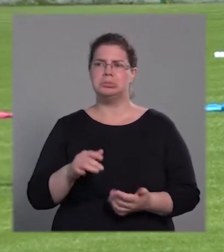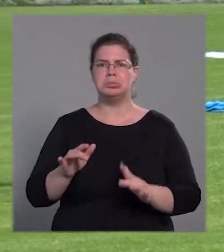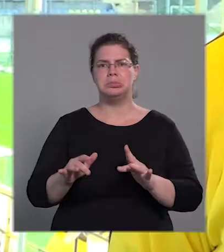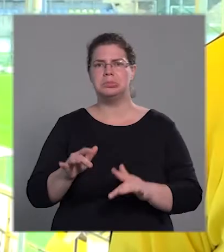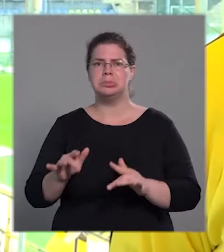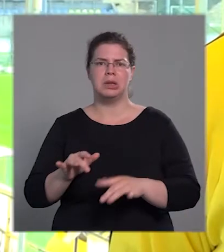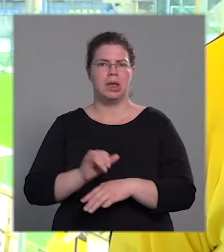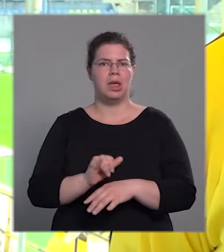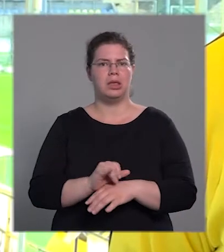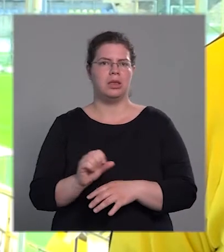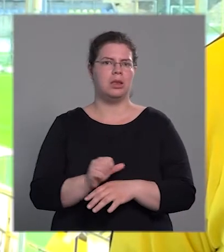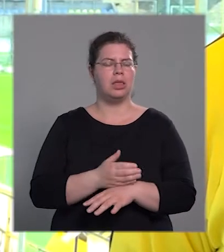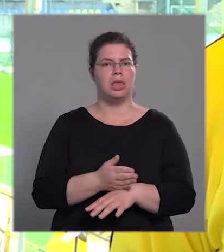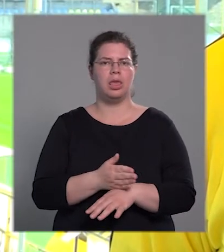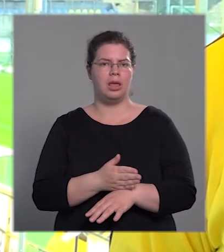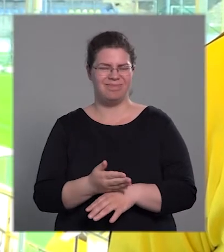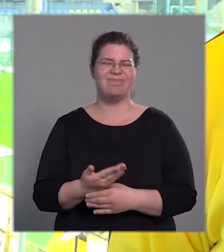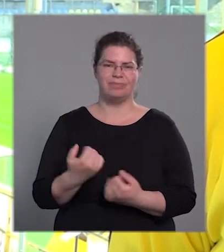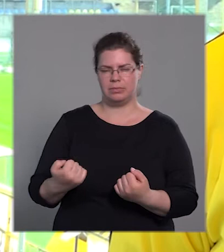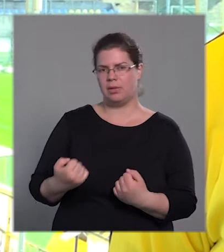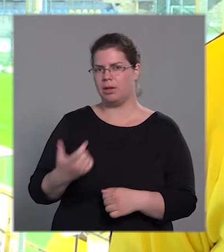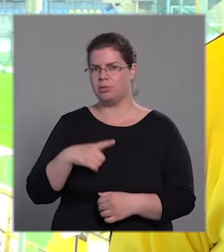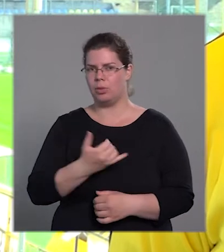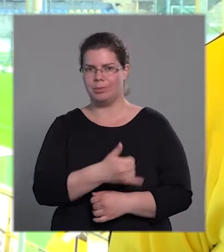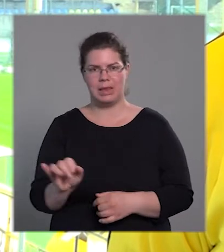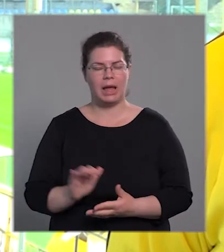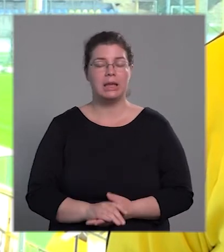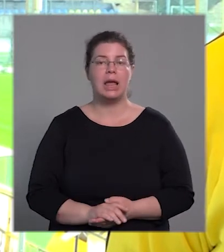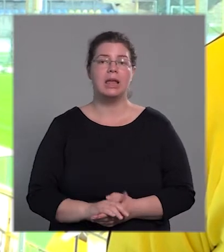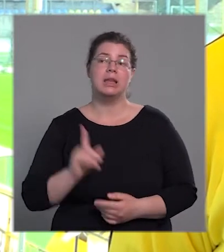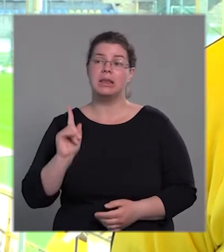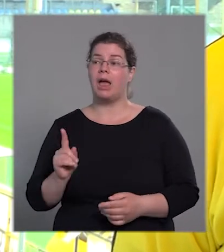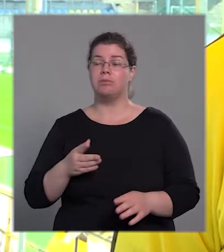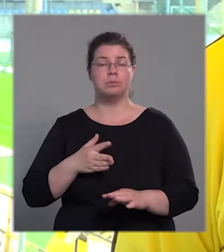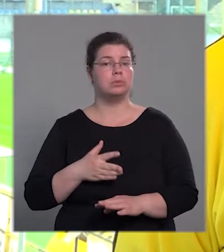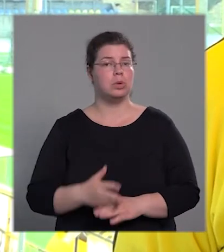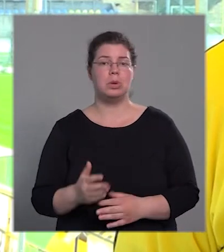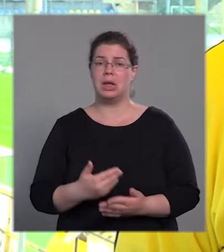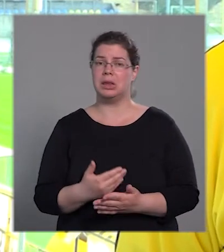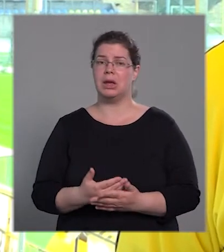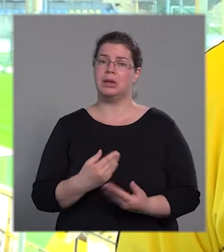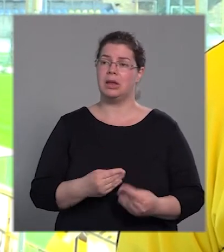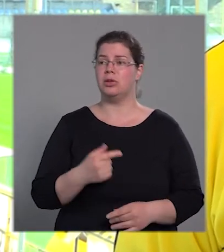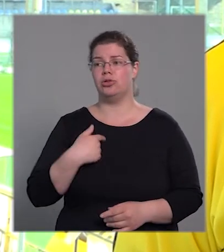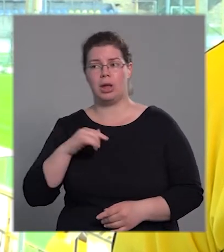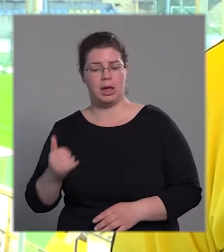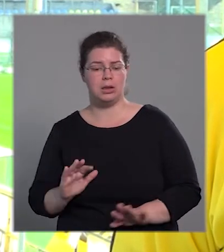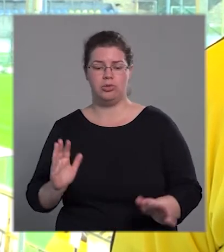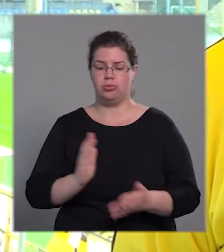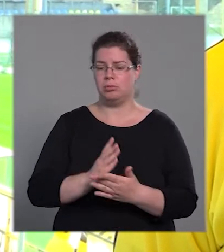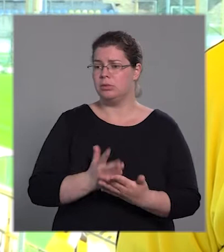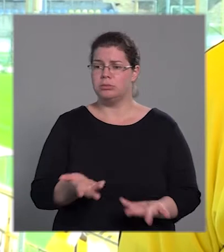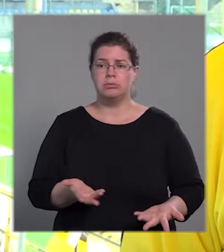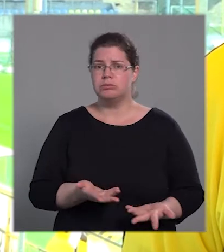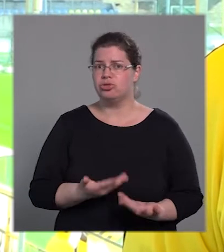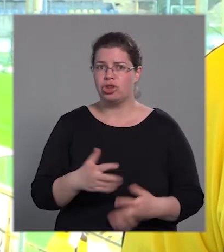hét, ami nehéz volt mindenki számára, de túl lettek a játékosok is, én is túl vagyok, úgyhogy senki